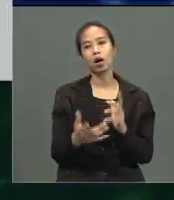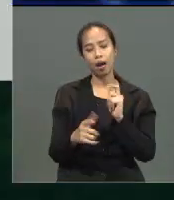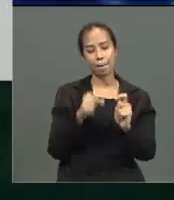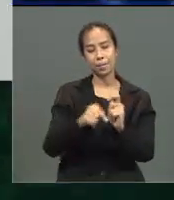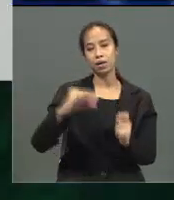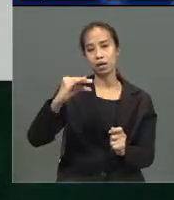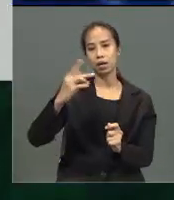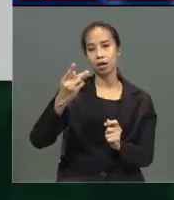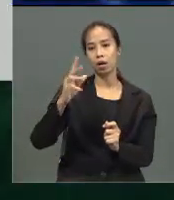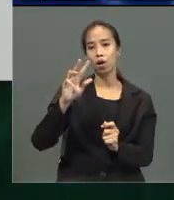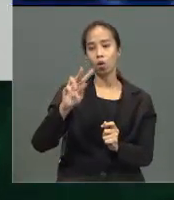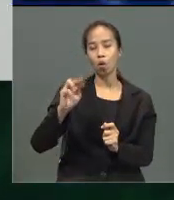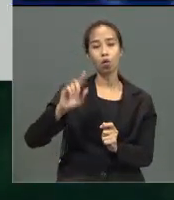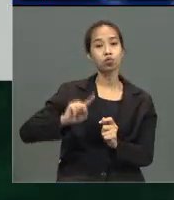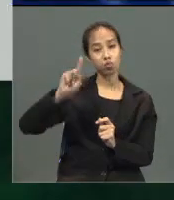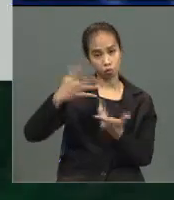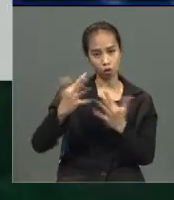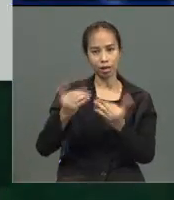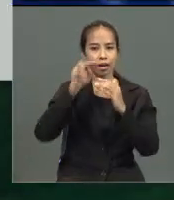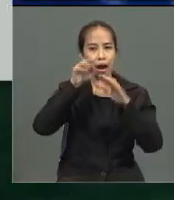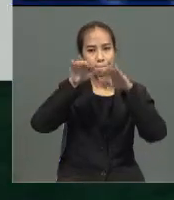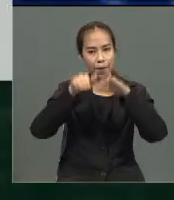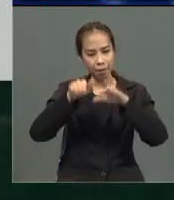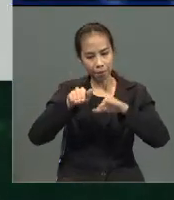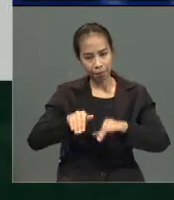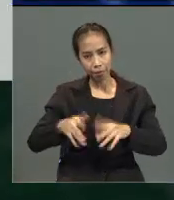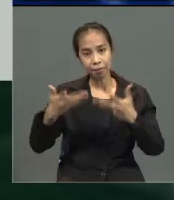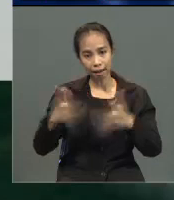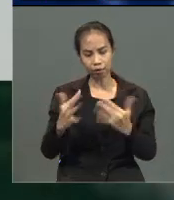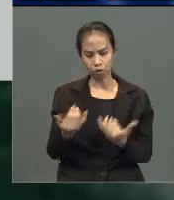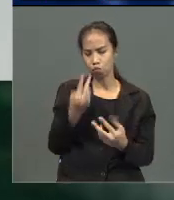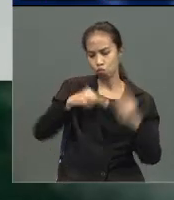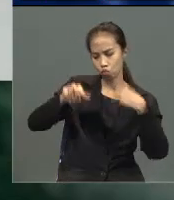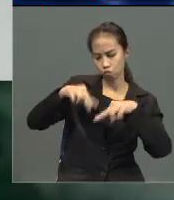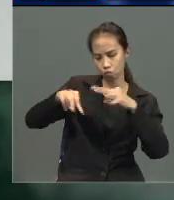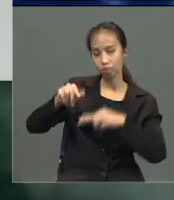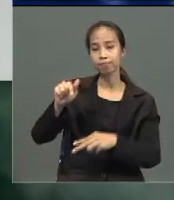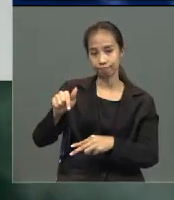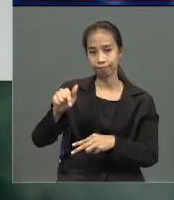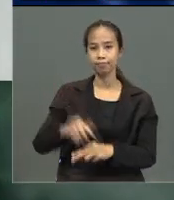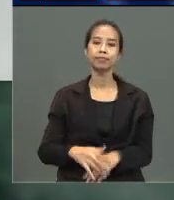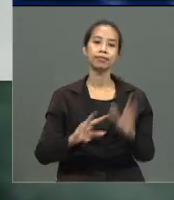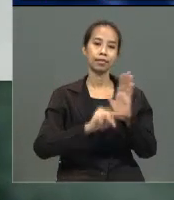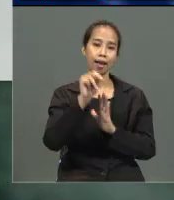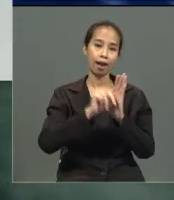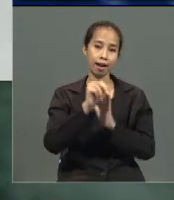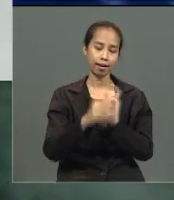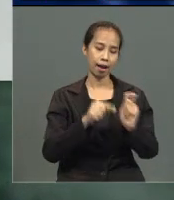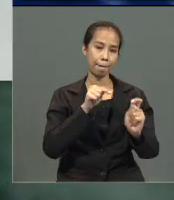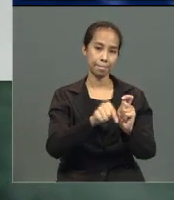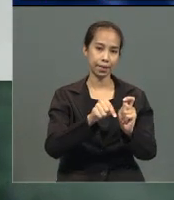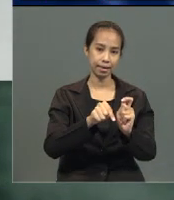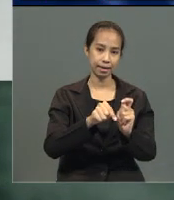อำเภอโคกสูงก็ลดลงแล้วเช่นกันตอนนี้อยู่ระหว่างสำรวจความเสียหายค่ะที่จังหวัดน่านอำเภอนาน้อย